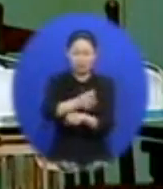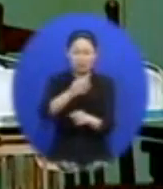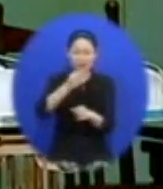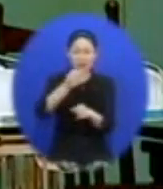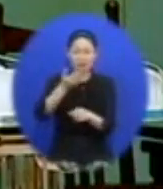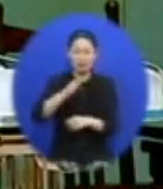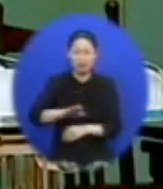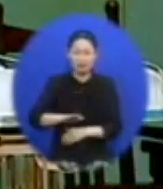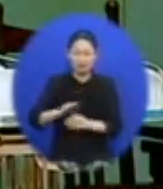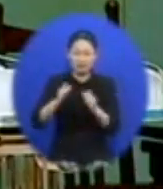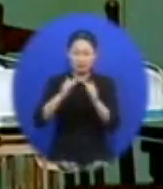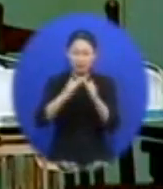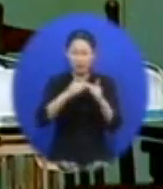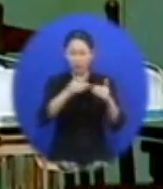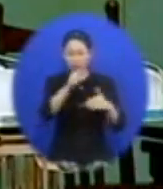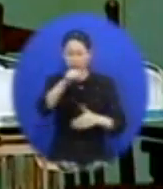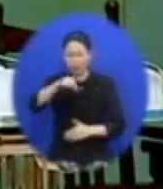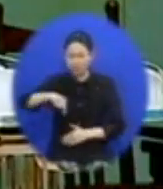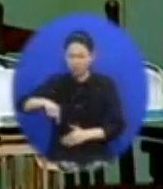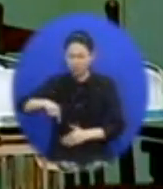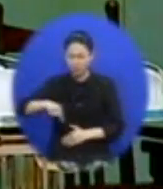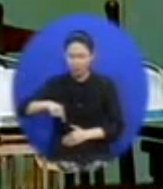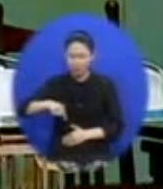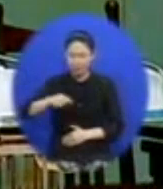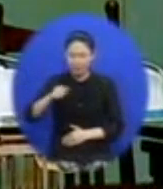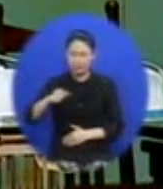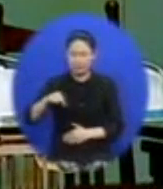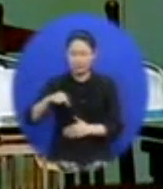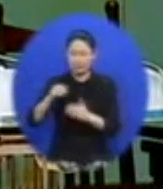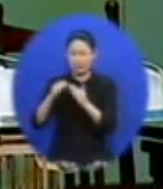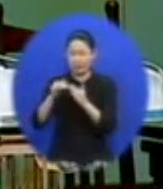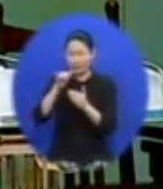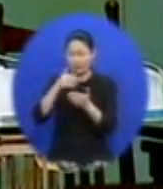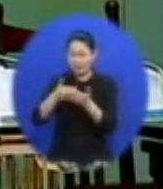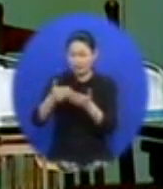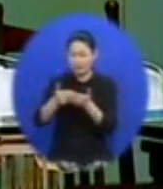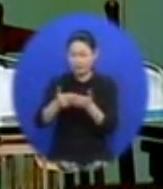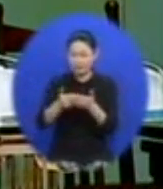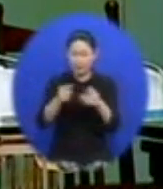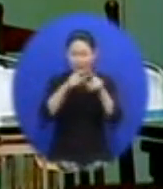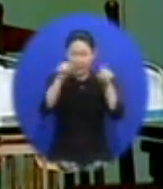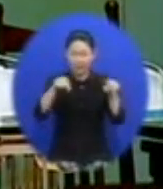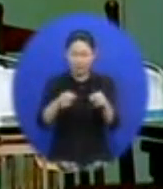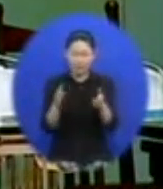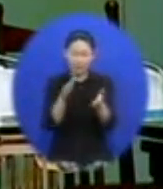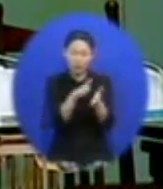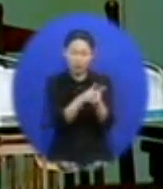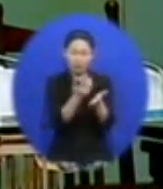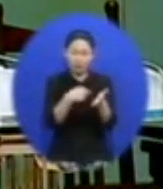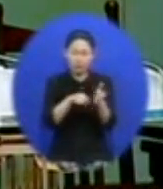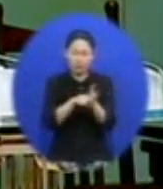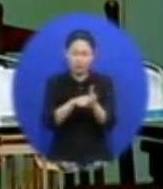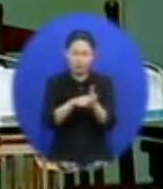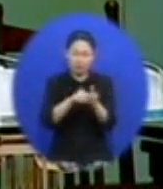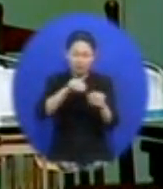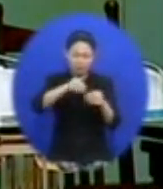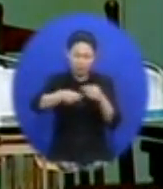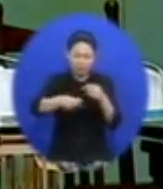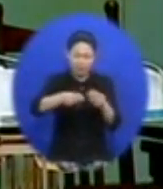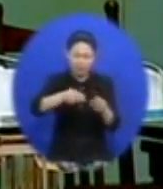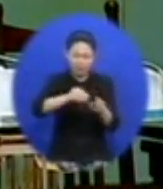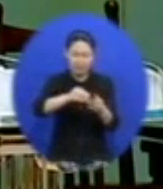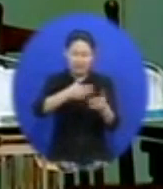이제 자기 집에 있는 그림을 그 액제 넣으려고 액자를 뒤를 다 풀어서 그림을 빼는데